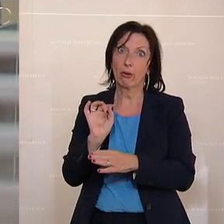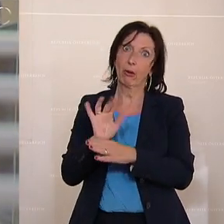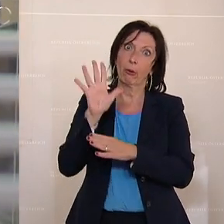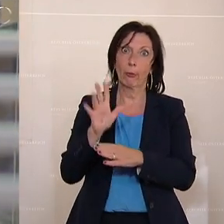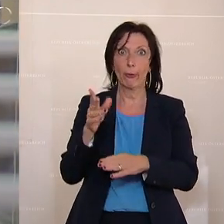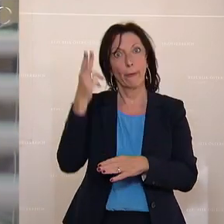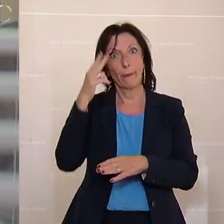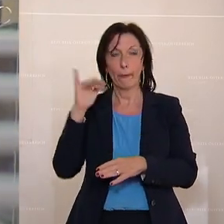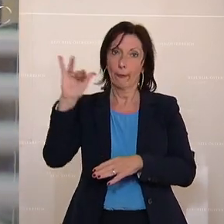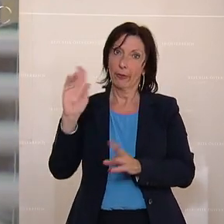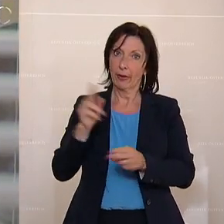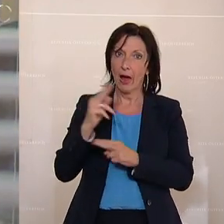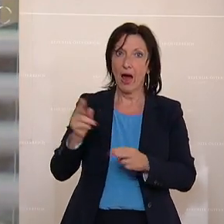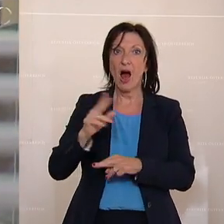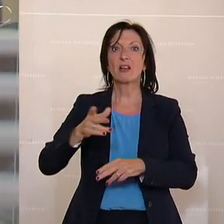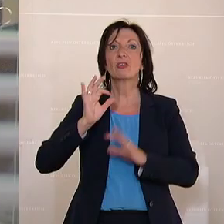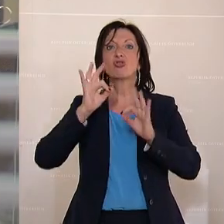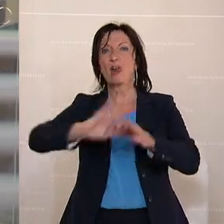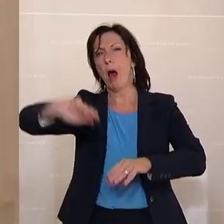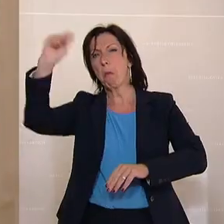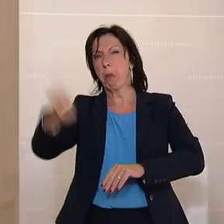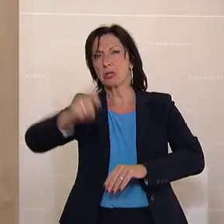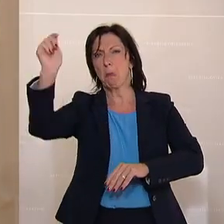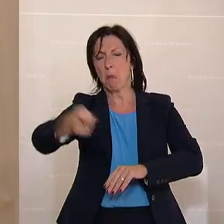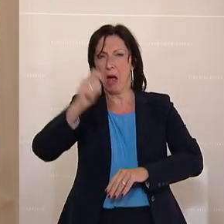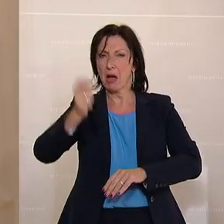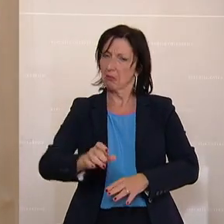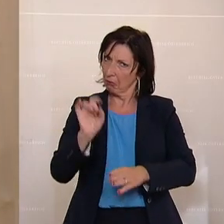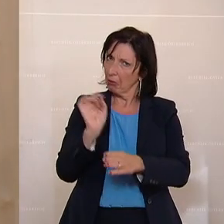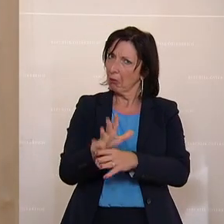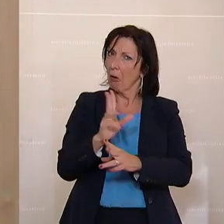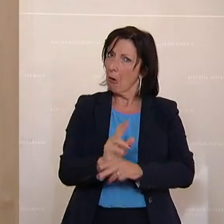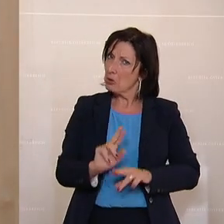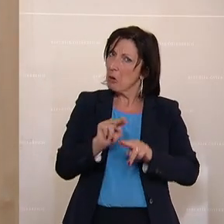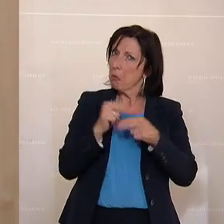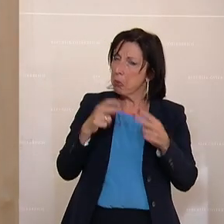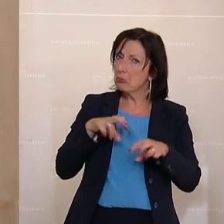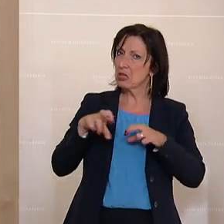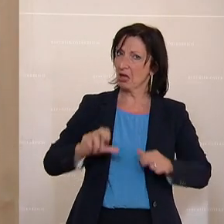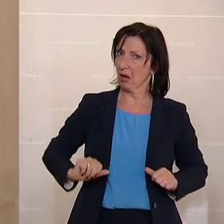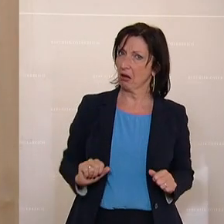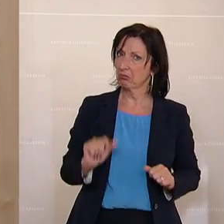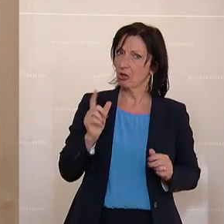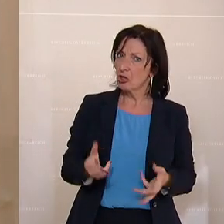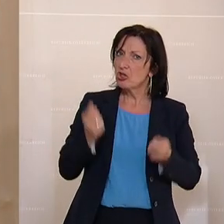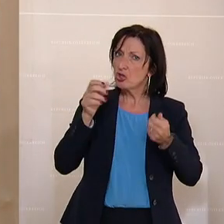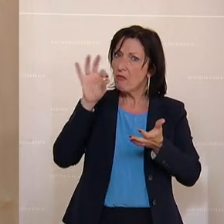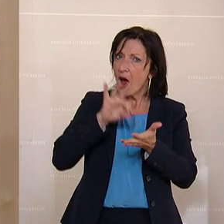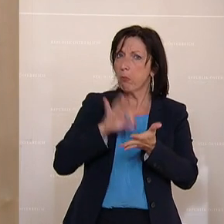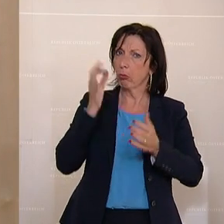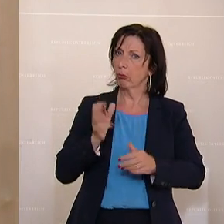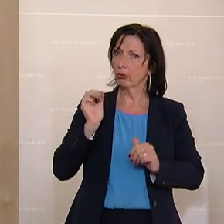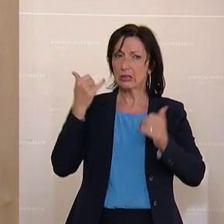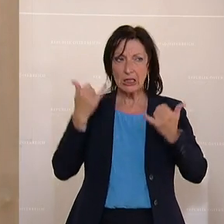Uni gehen können und auf der Straße ausgepeitscht werden, dass wir hier in Österreich von Seiten der Bundesregierung einen Schwerpunkt auf die Unterstützung von Frauen